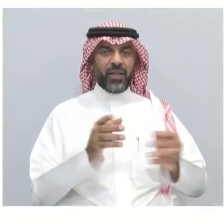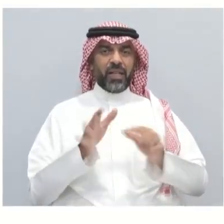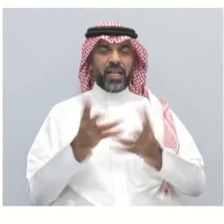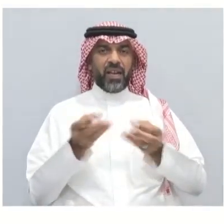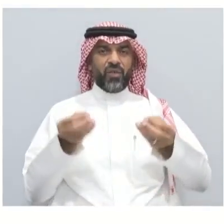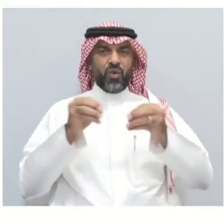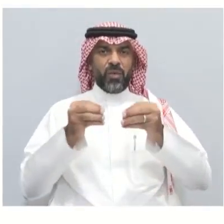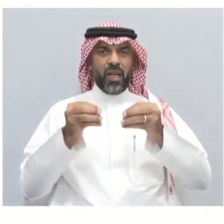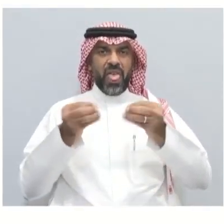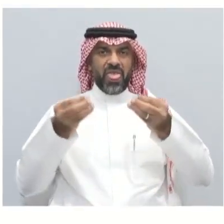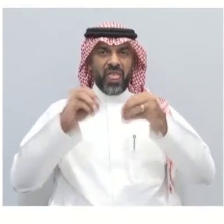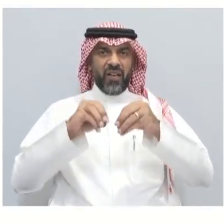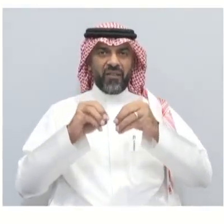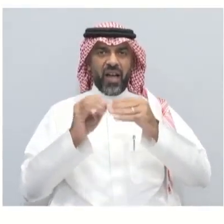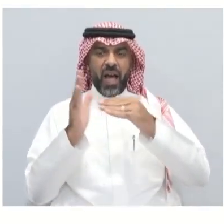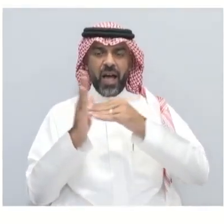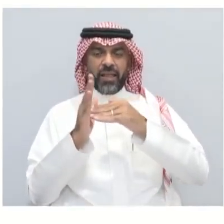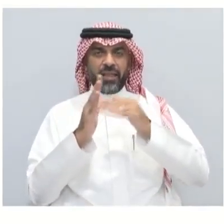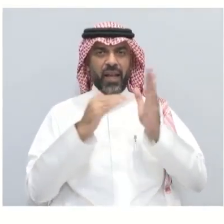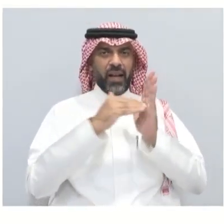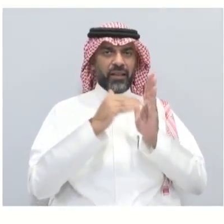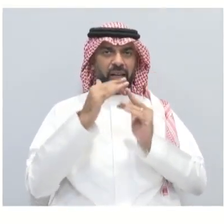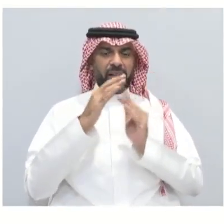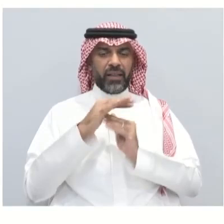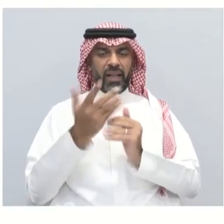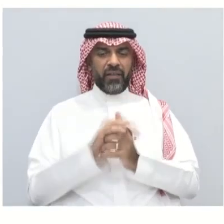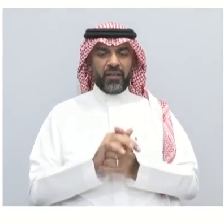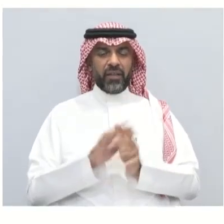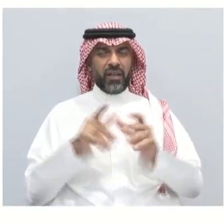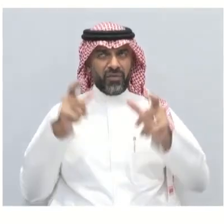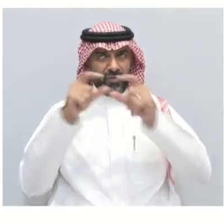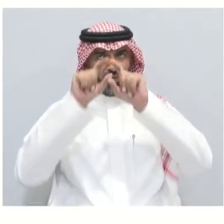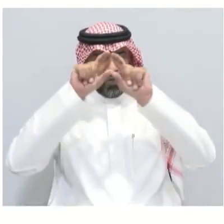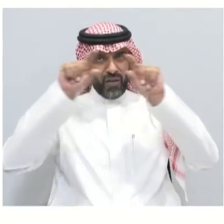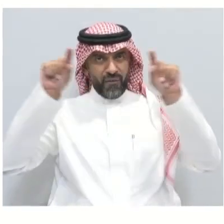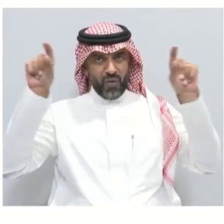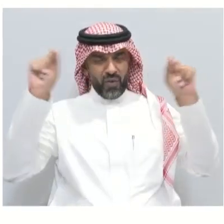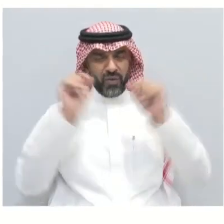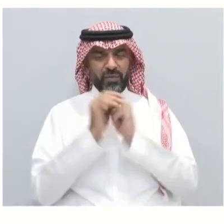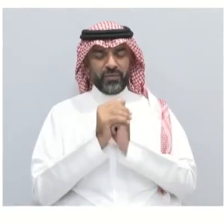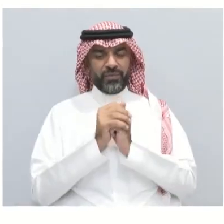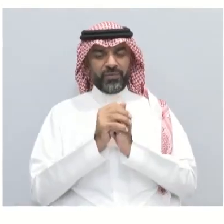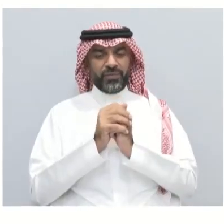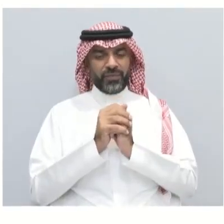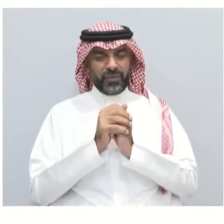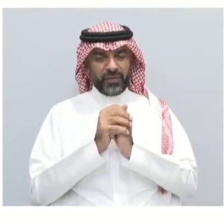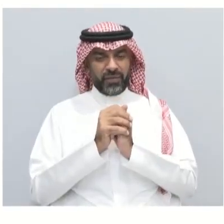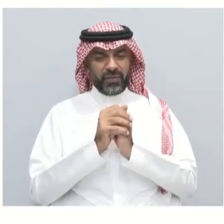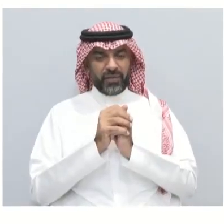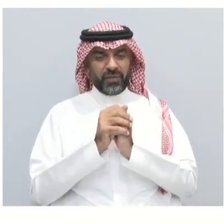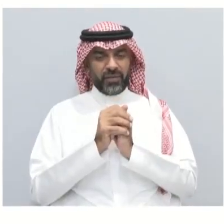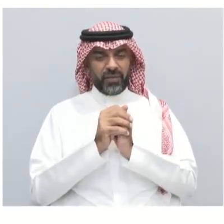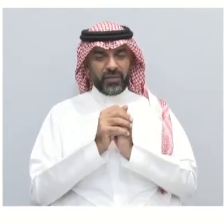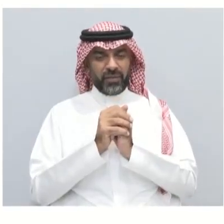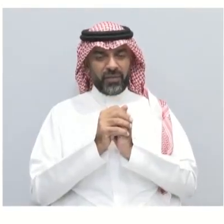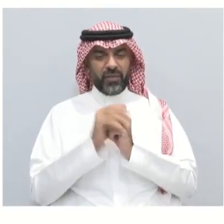باضافه الحدود احسنتم نفس المجموعه الخاصه بالشريط الرئيسي في الفقره او في البراجراف يوجد زر